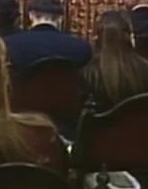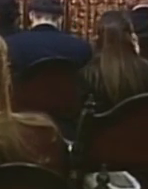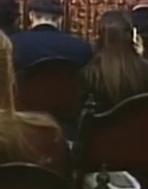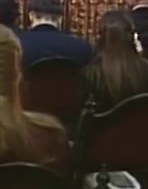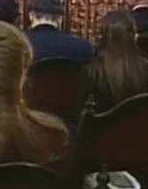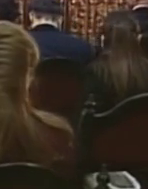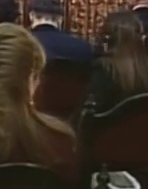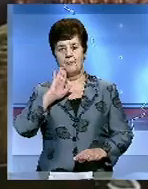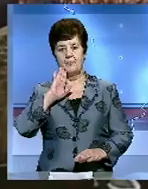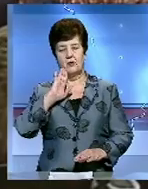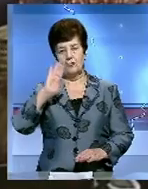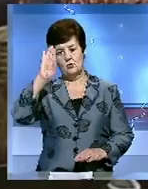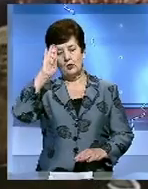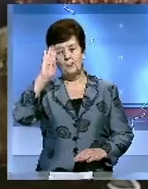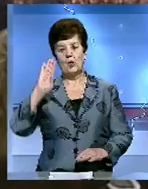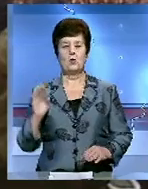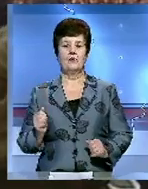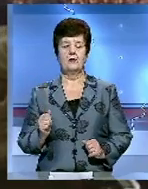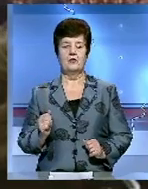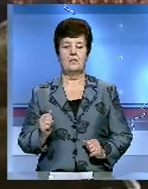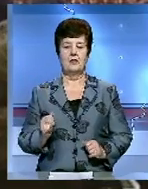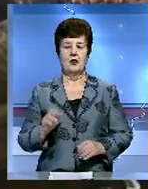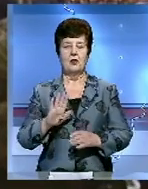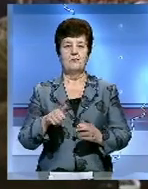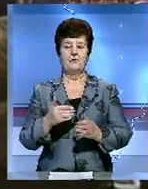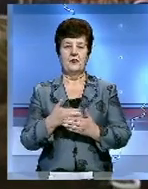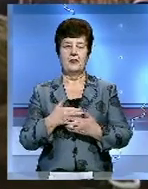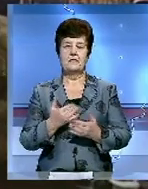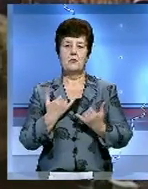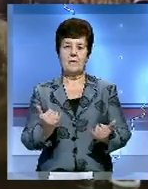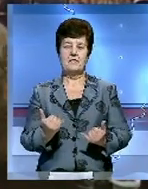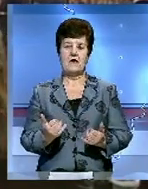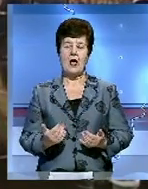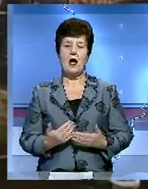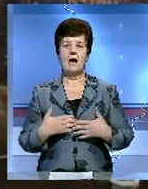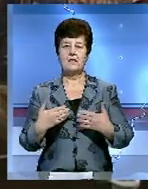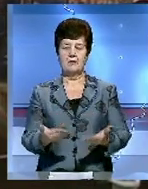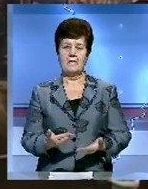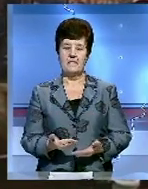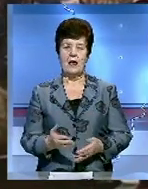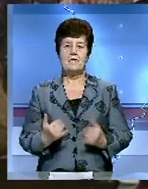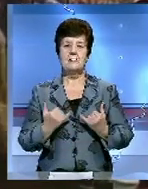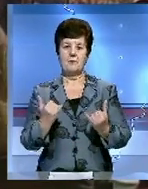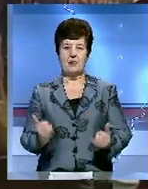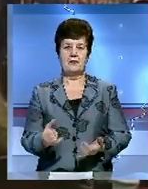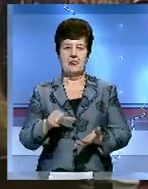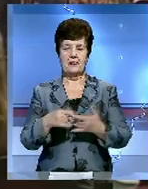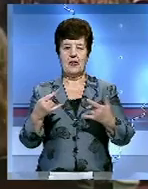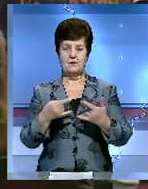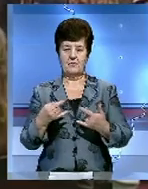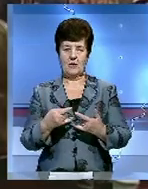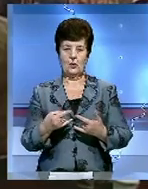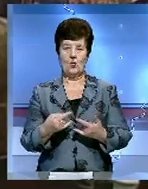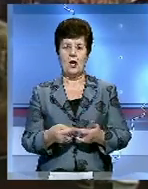Doamnelor și domnilor, onorați invitați, stimați telespectatori, bună seara,